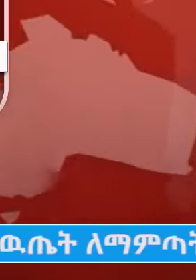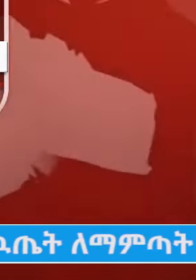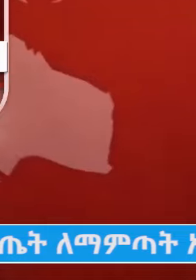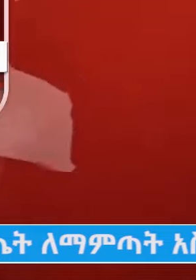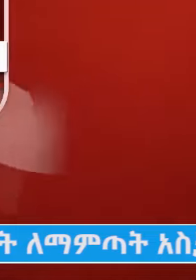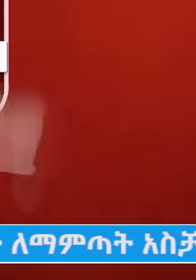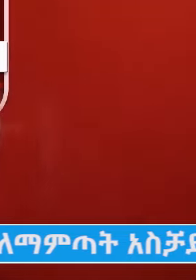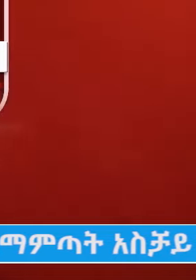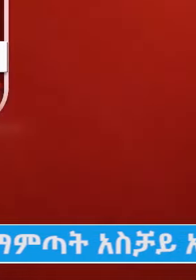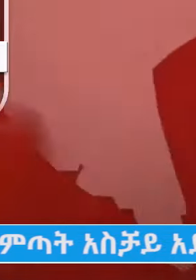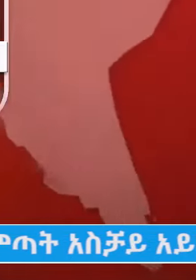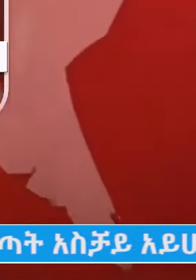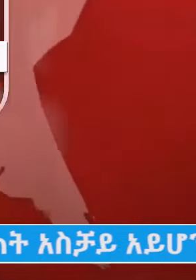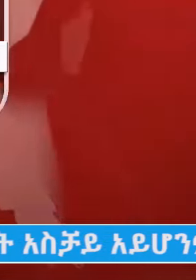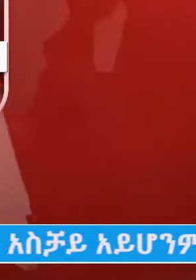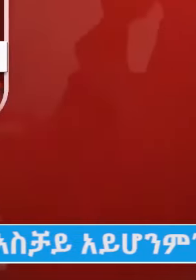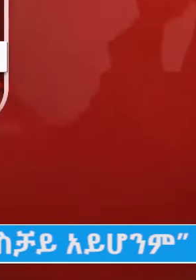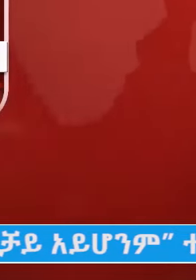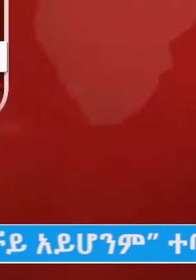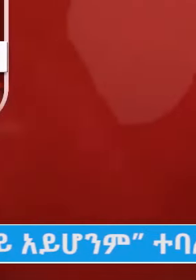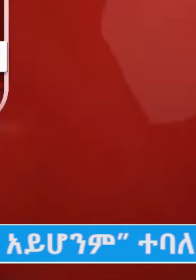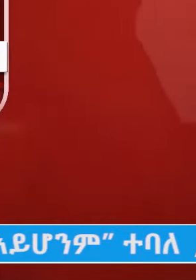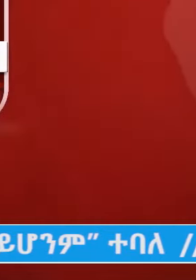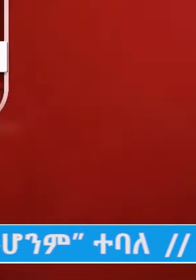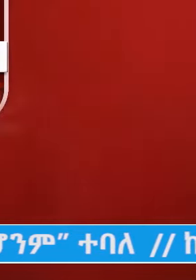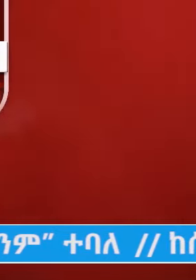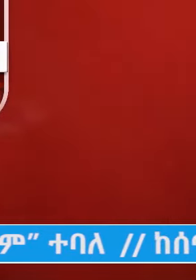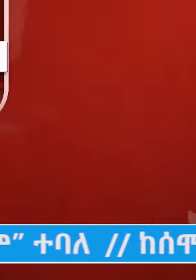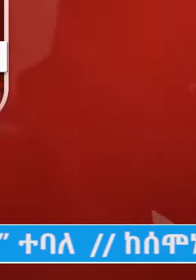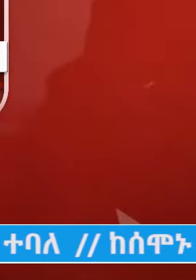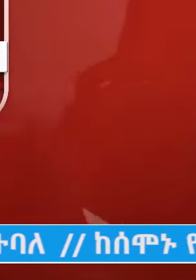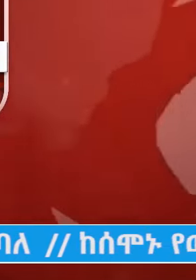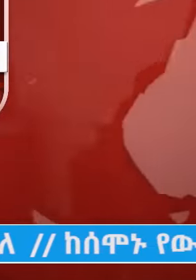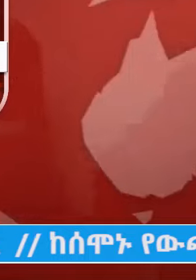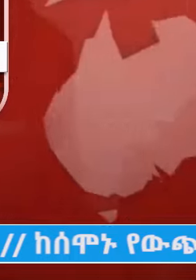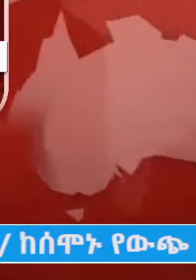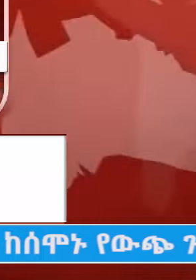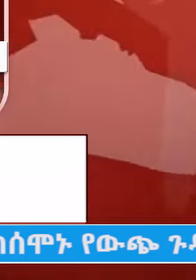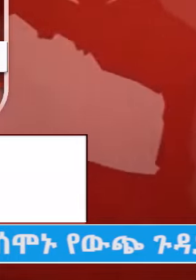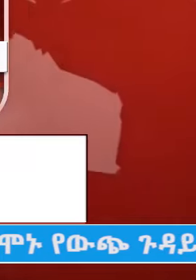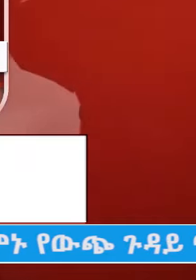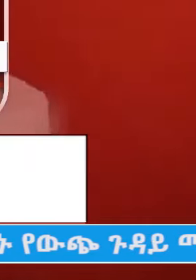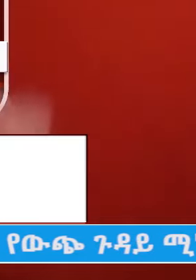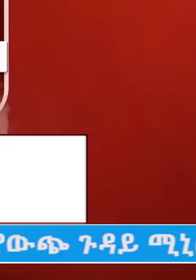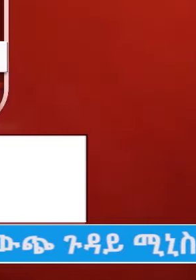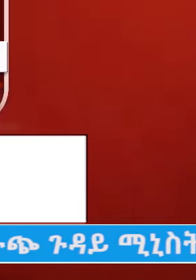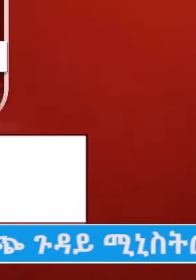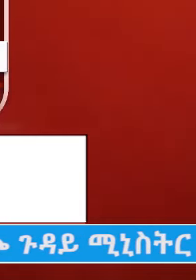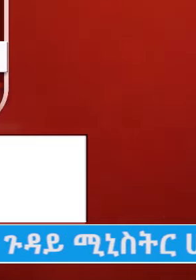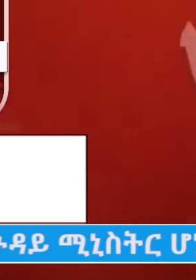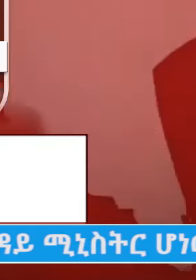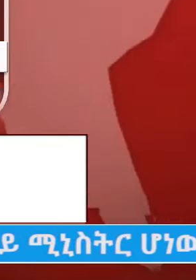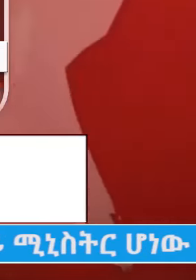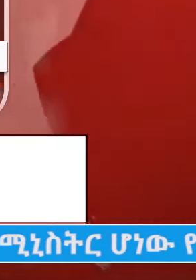ከኛ ተጽዕኖ ማሳደር፣ የመንግስት ንብረቶችን ሽጡ፣ የመንግስት ወጪ ቀንሱ፣ የግል ሴክተር